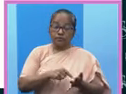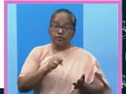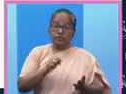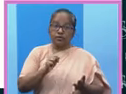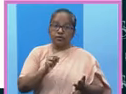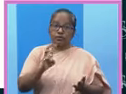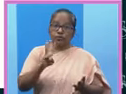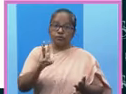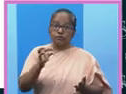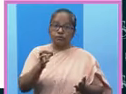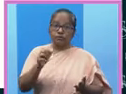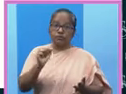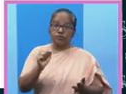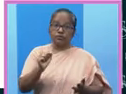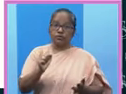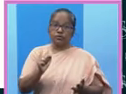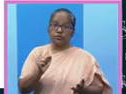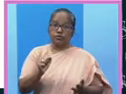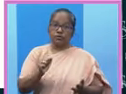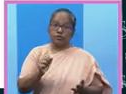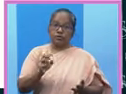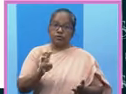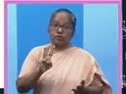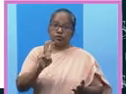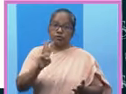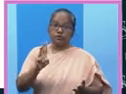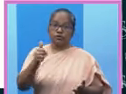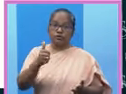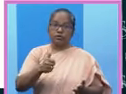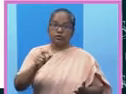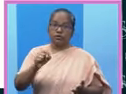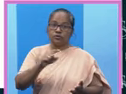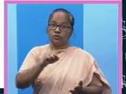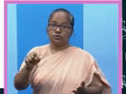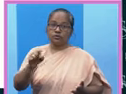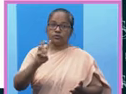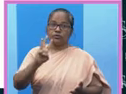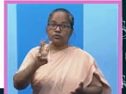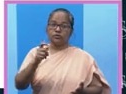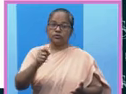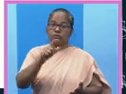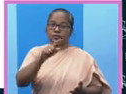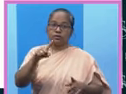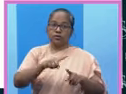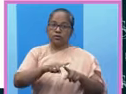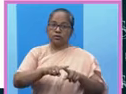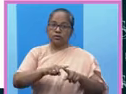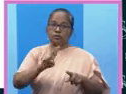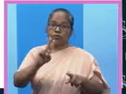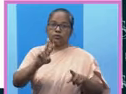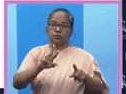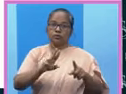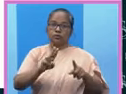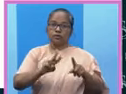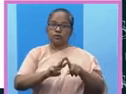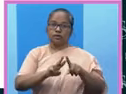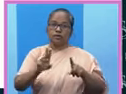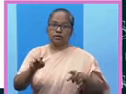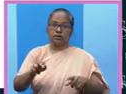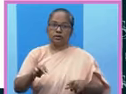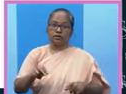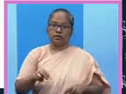360. 360ல் 360ம் இருந்துச்சுன்னா 360க்கு 360 இன்ட்டு 2πr. 360